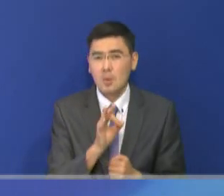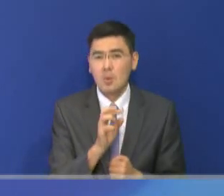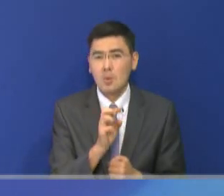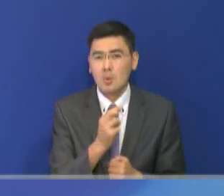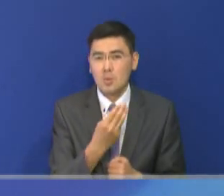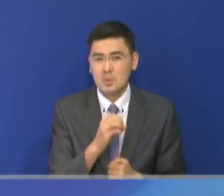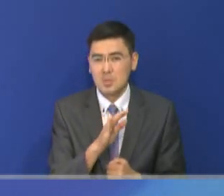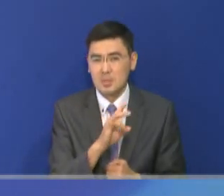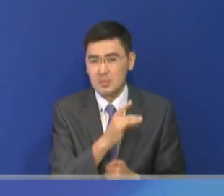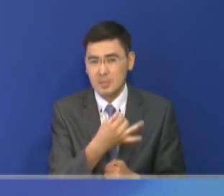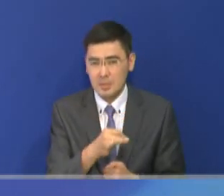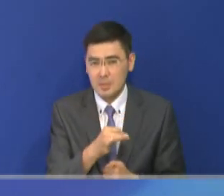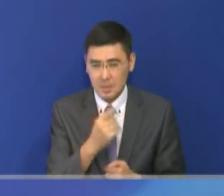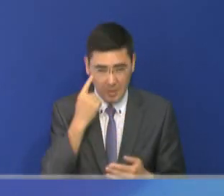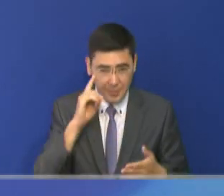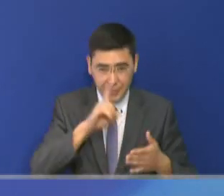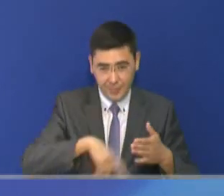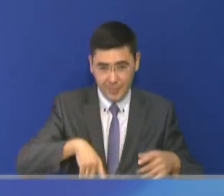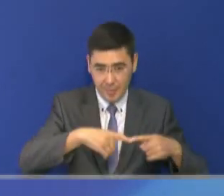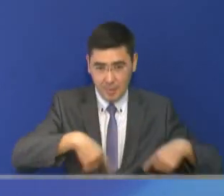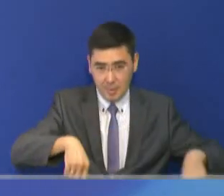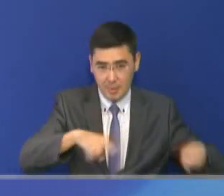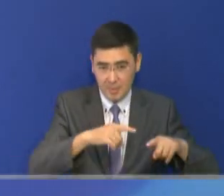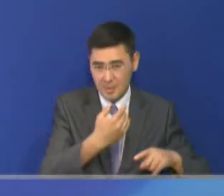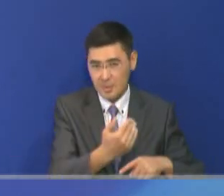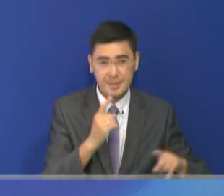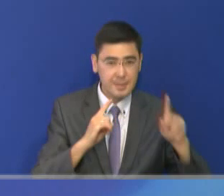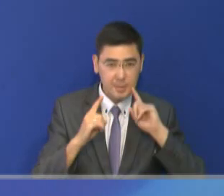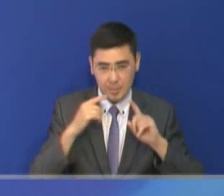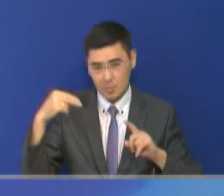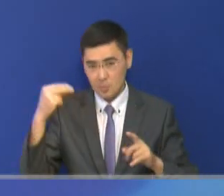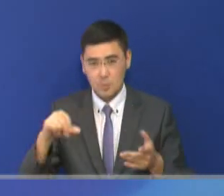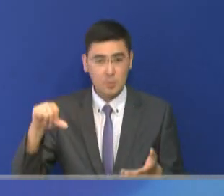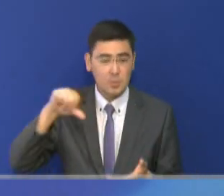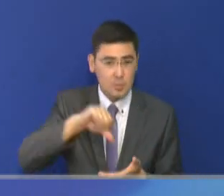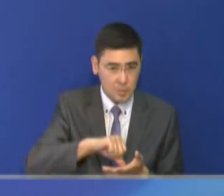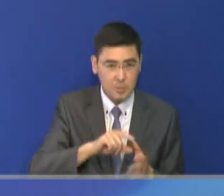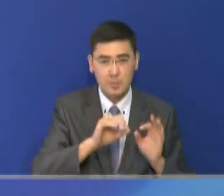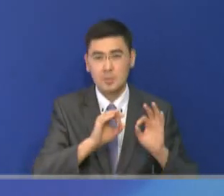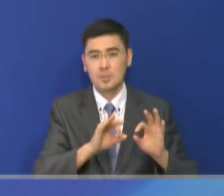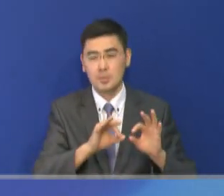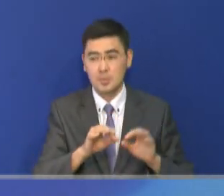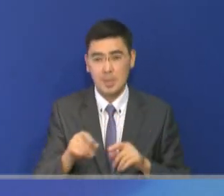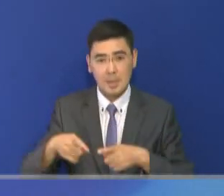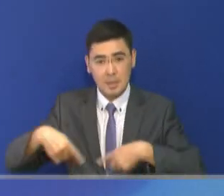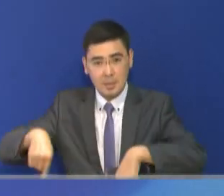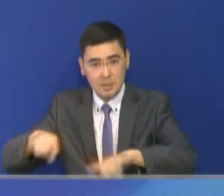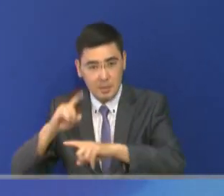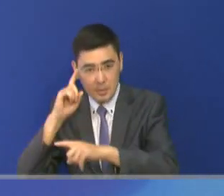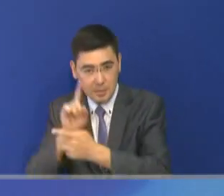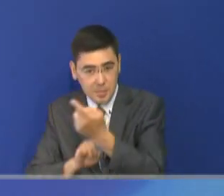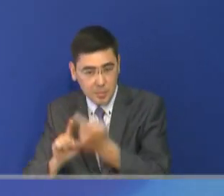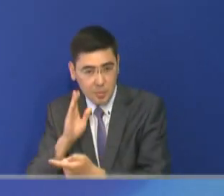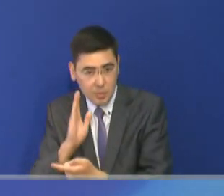что в сферу здравоохранения будут внесены существенные изменения, а зарплата врачей возрастет в 2,5 раза. Также президент дал